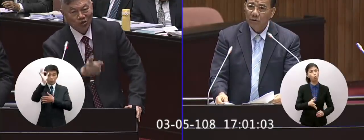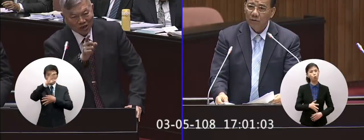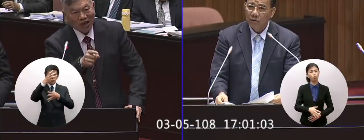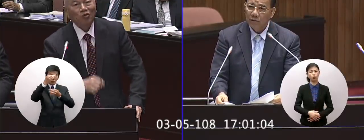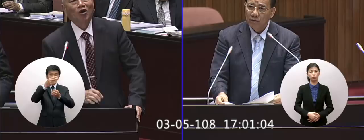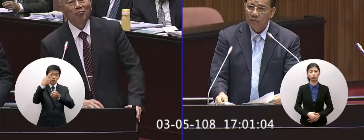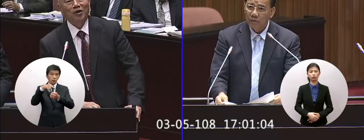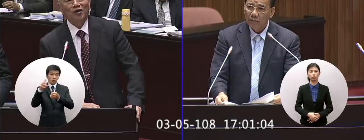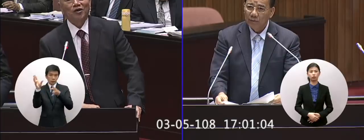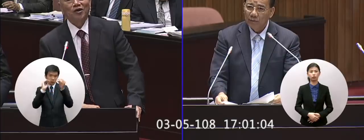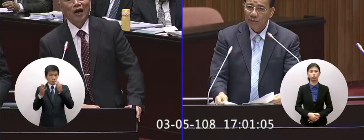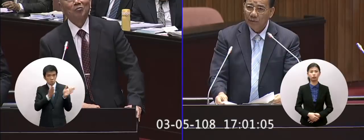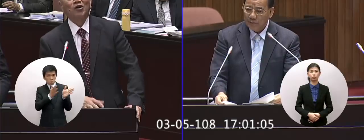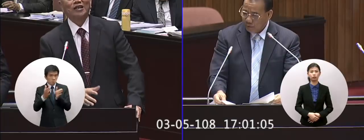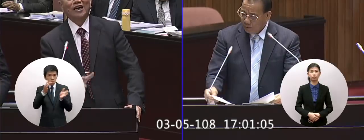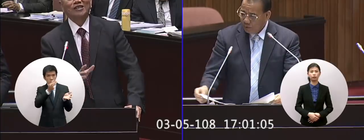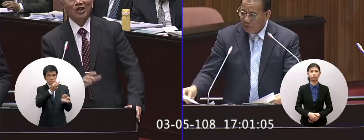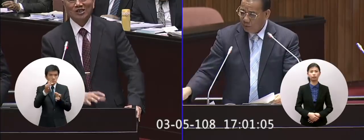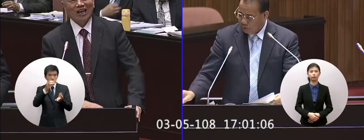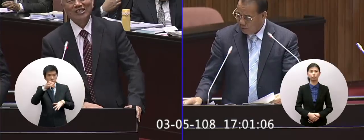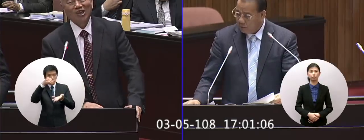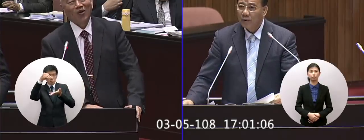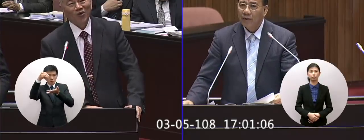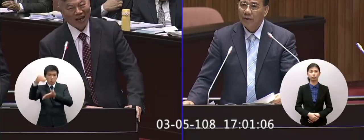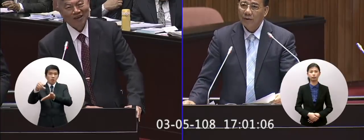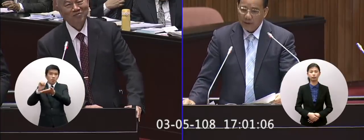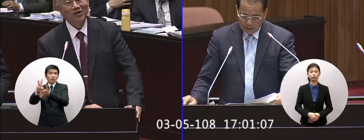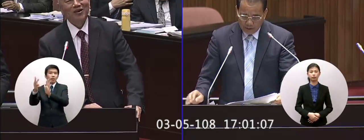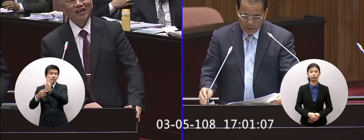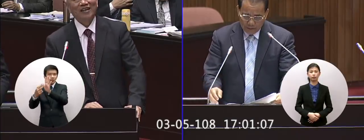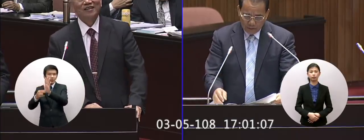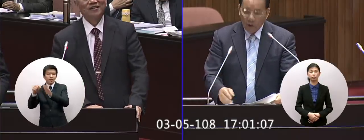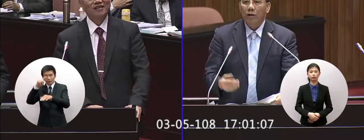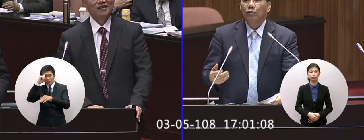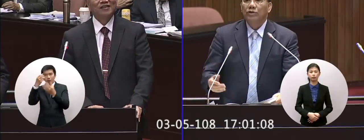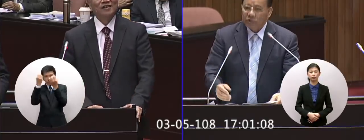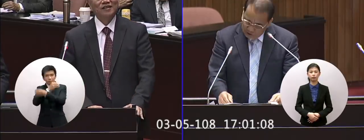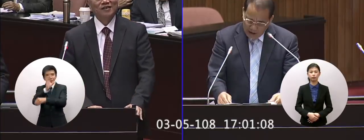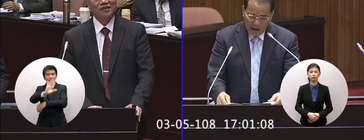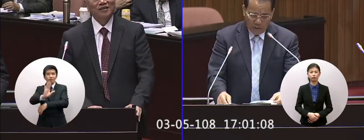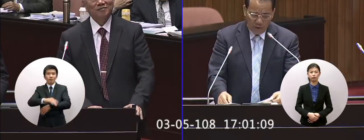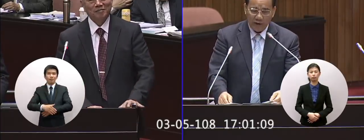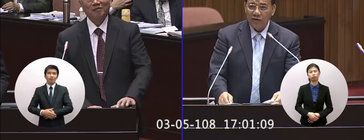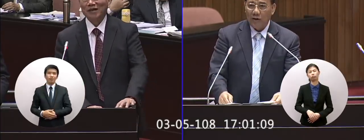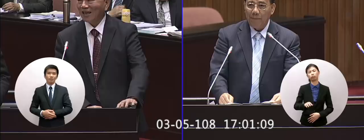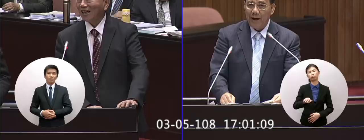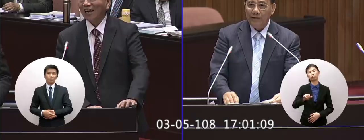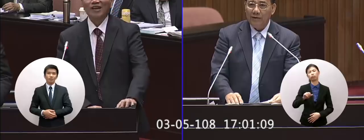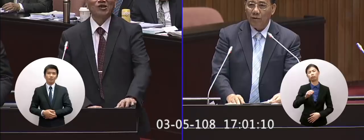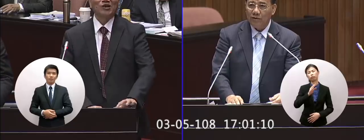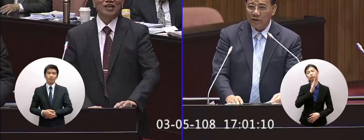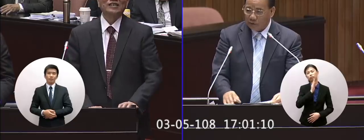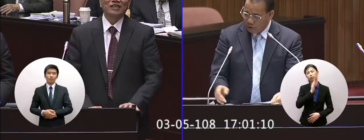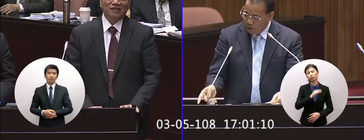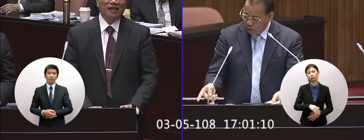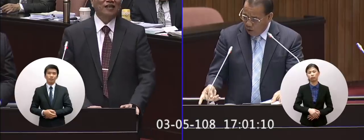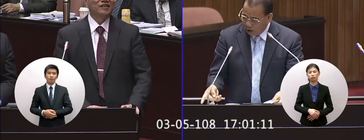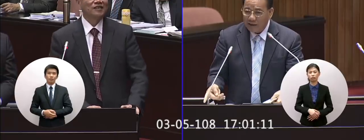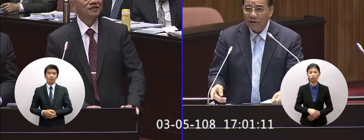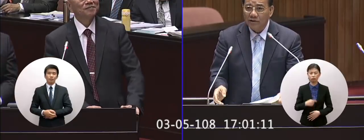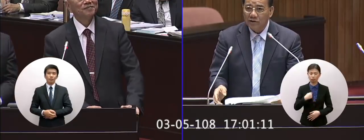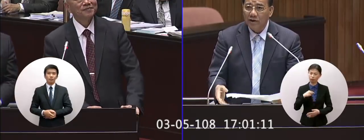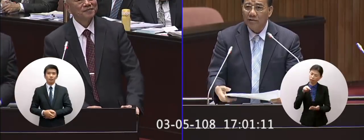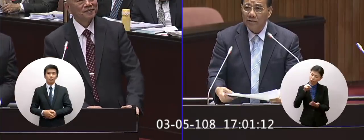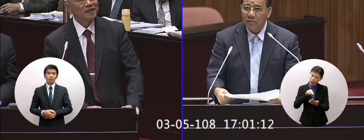这整理归头，给委员报告。啊，无确定说产生误会，安尼唔好，哎。 是啊，我也是很怕这样，是我只能说